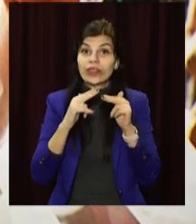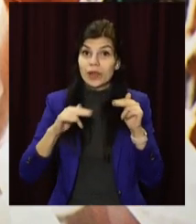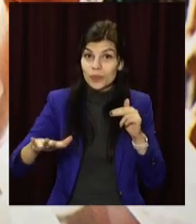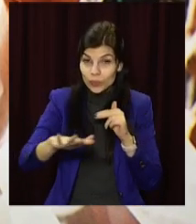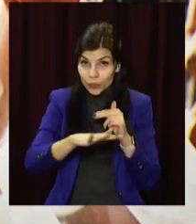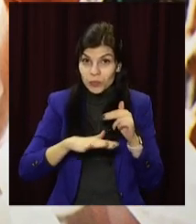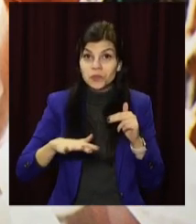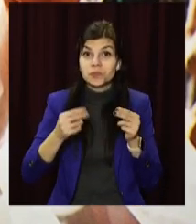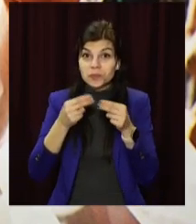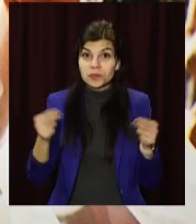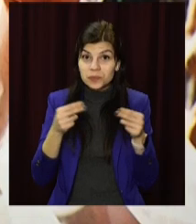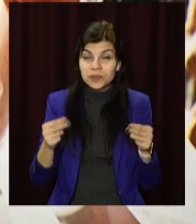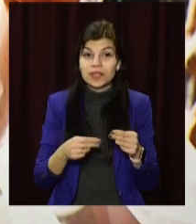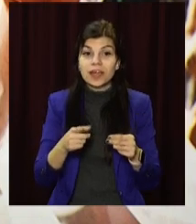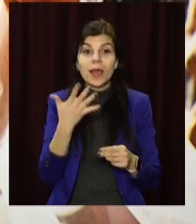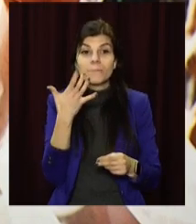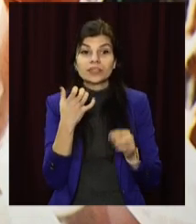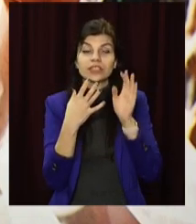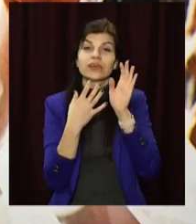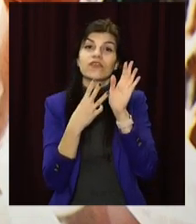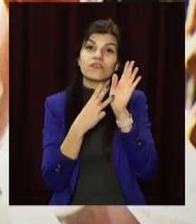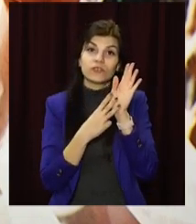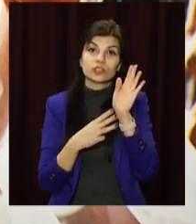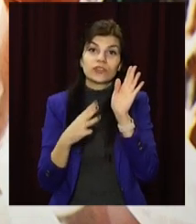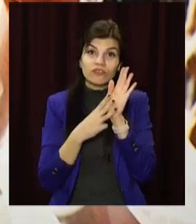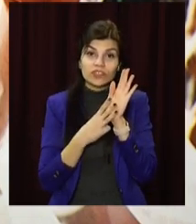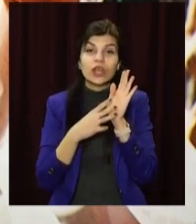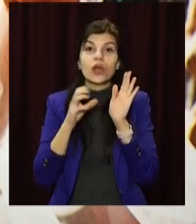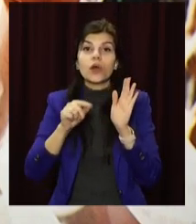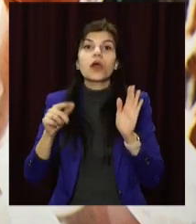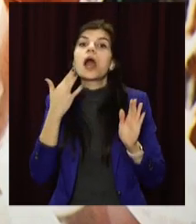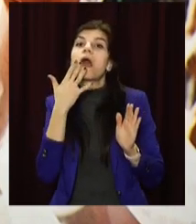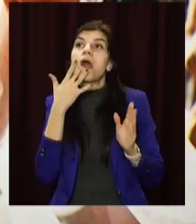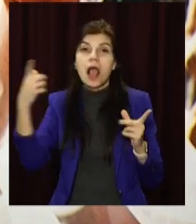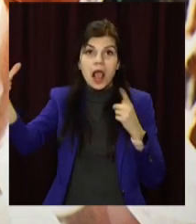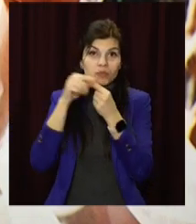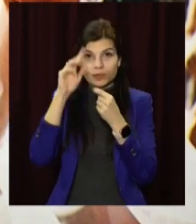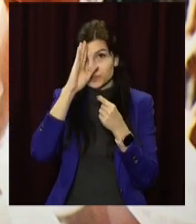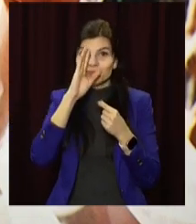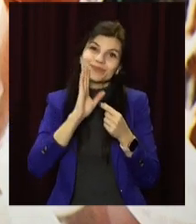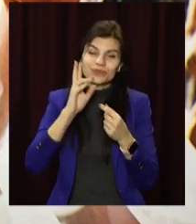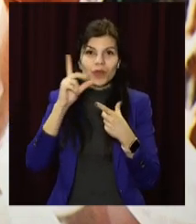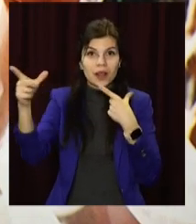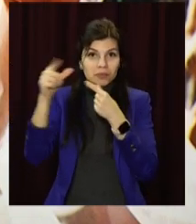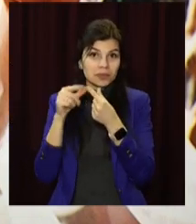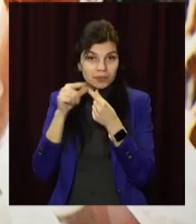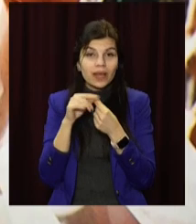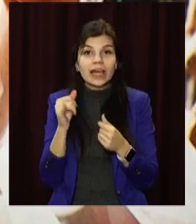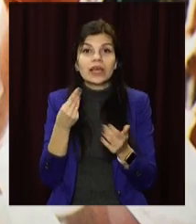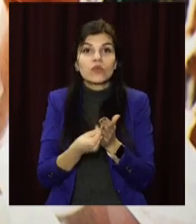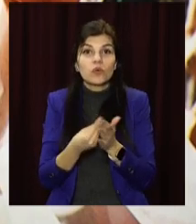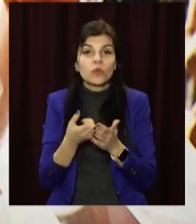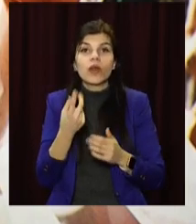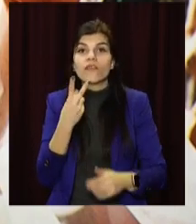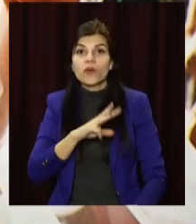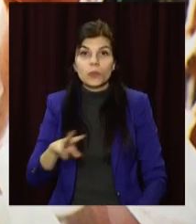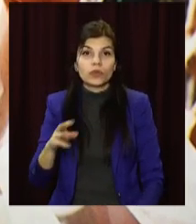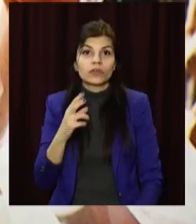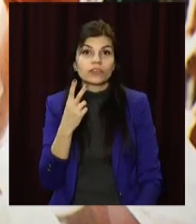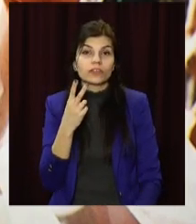Дніпропетровській, з них 588 з громадянами іноземних держав, і отримано коштів 2